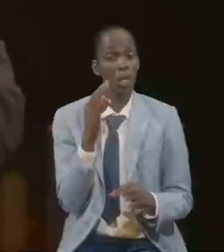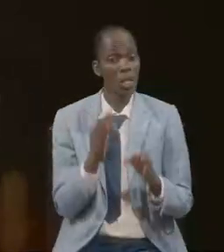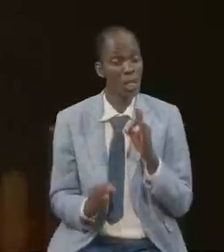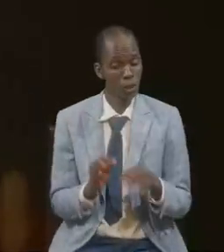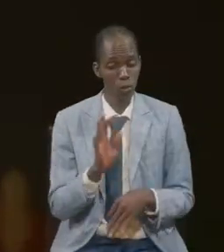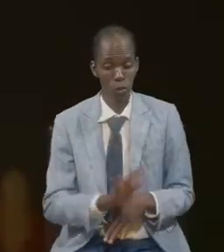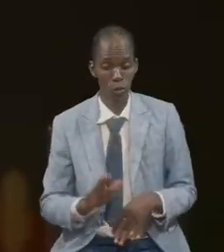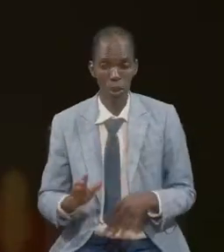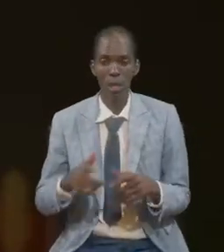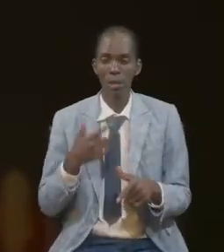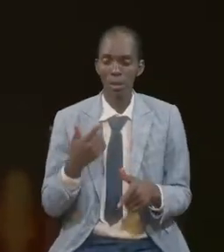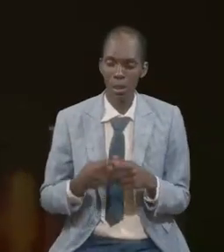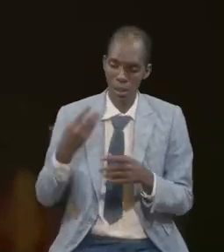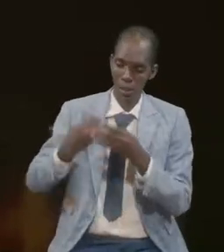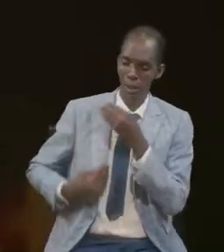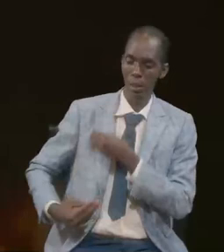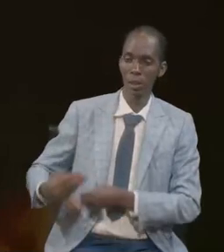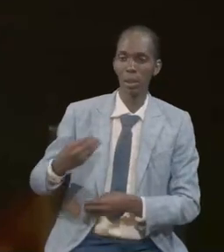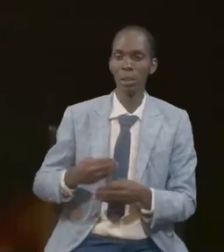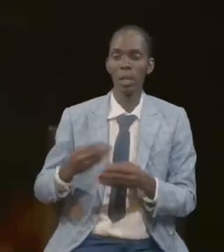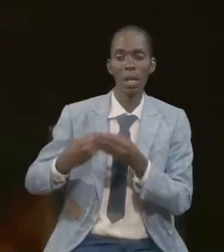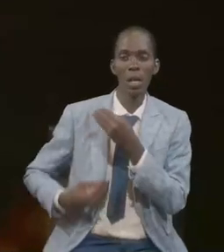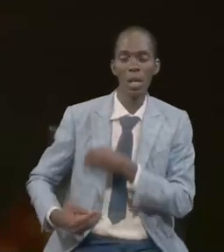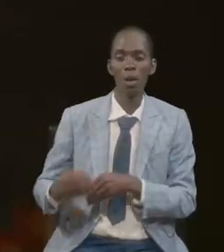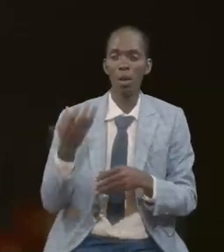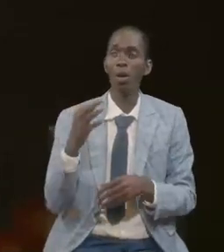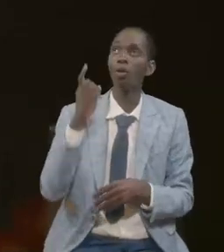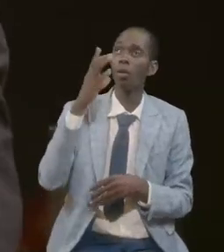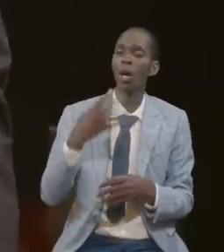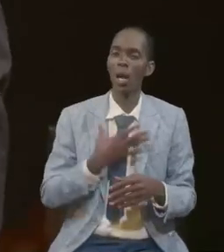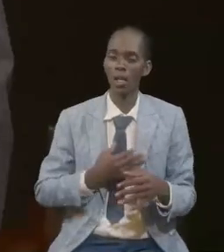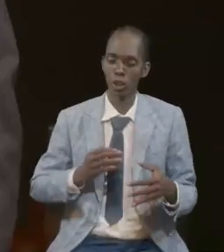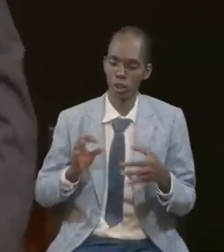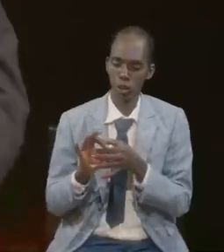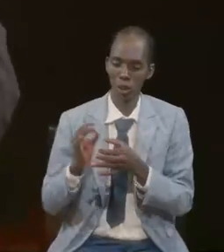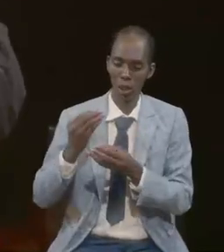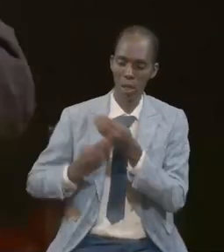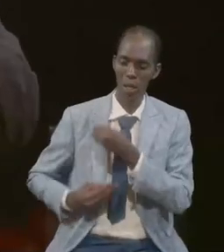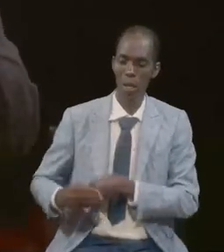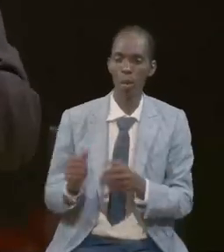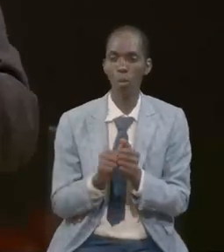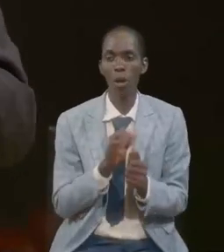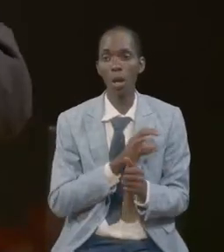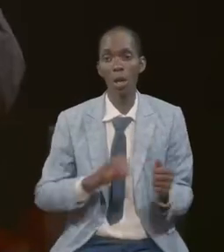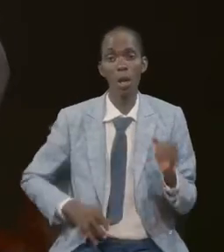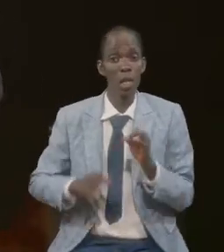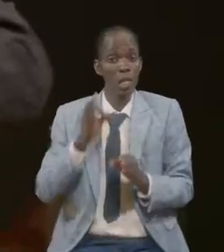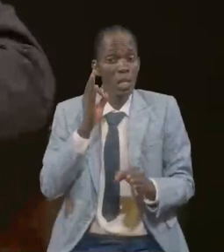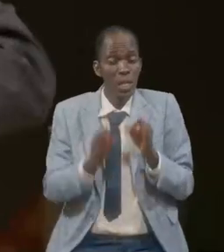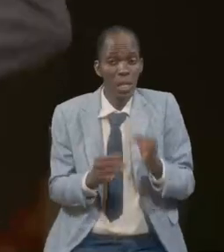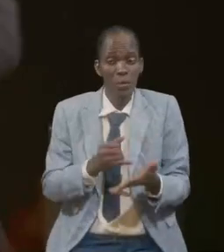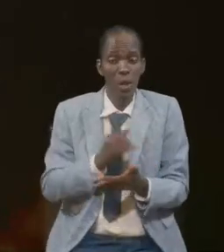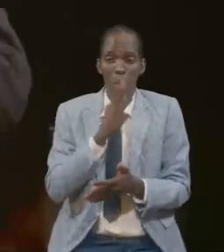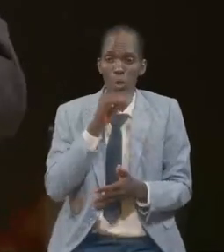dit ici que et héritier de Dieu et co-héritier de Christ, si toutefois nous souffrons avec lui,